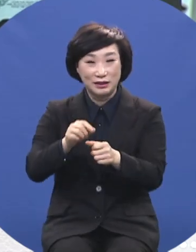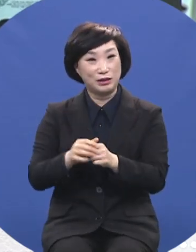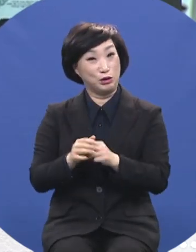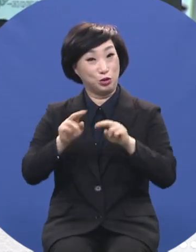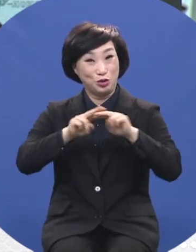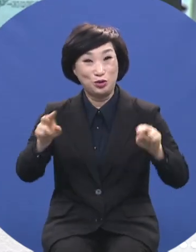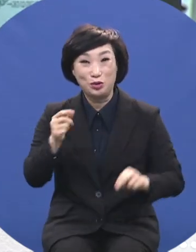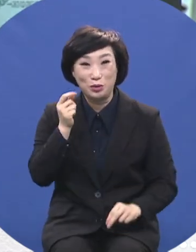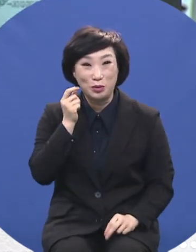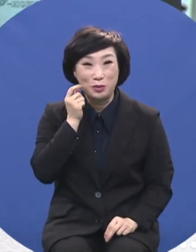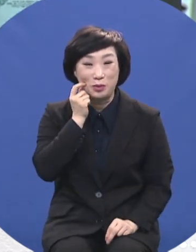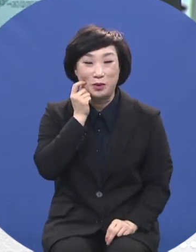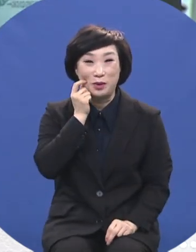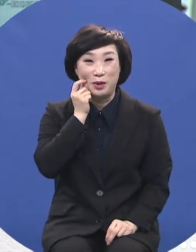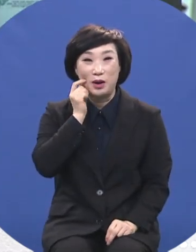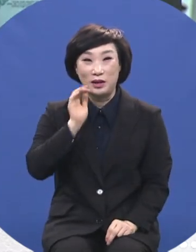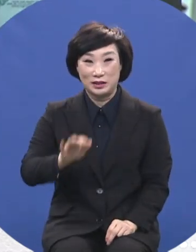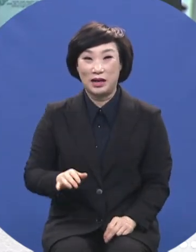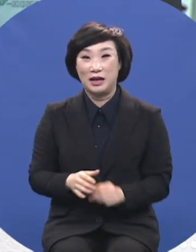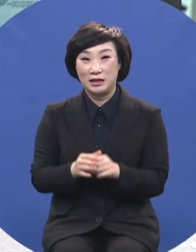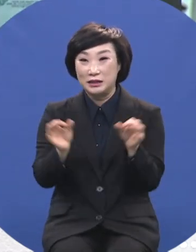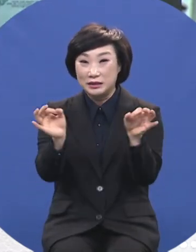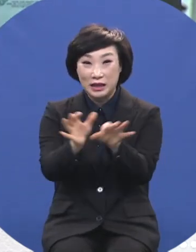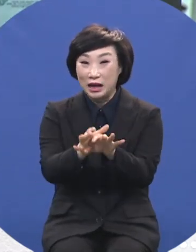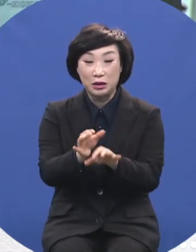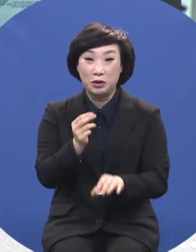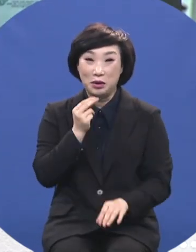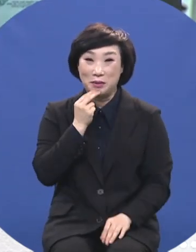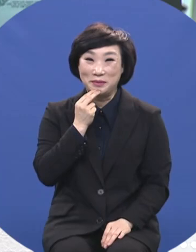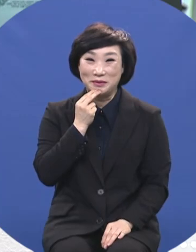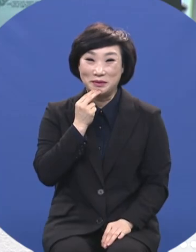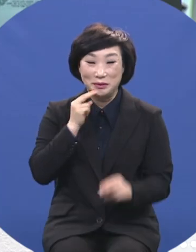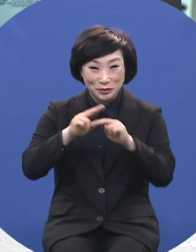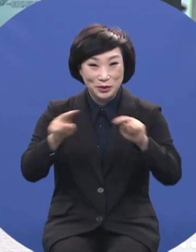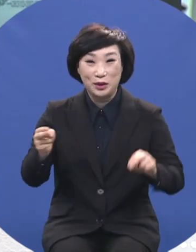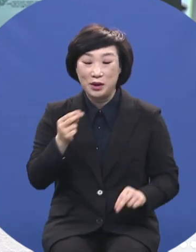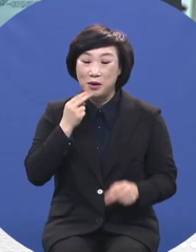취소할 수도 없고 무효시켜줄 수 없는